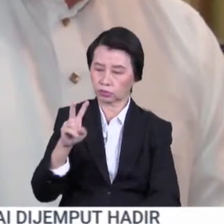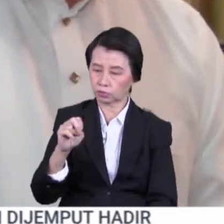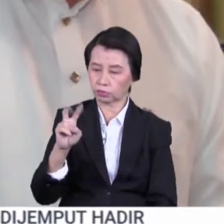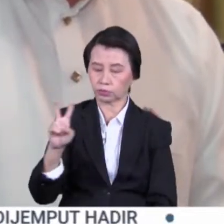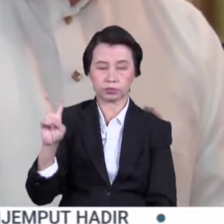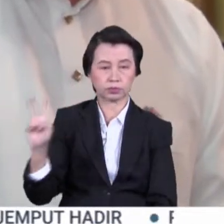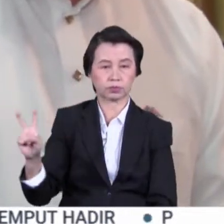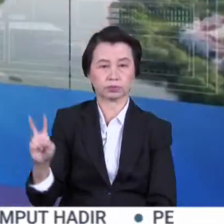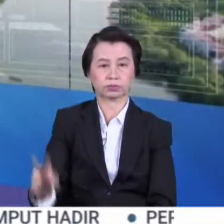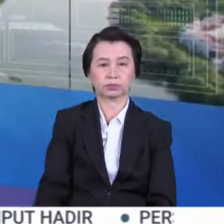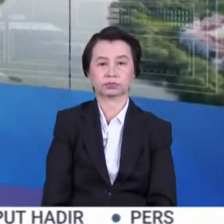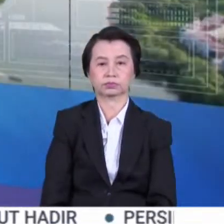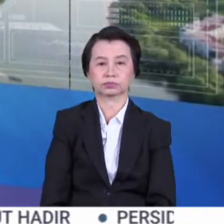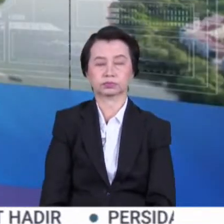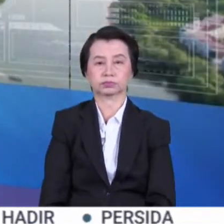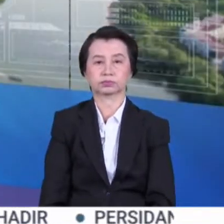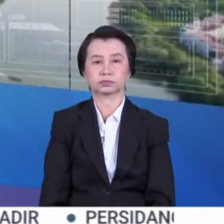insyaAllah.